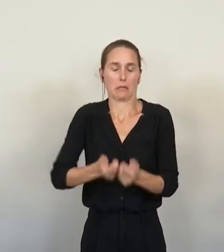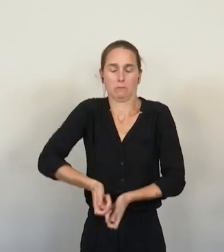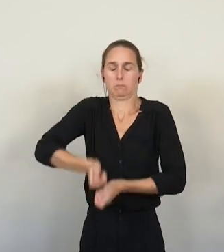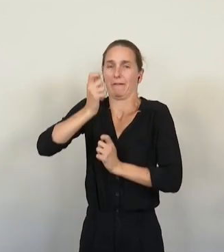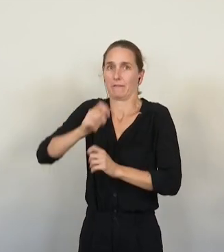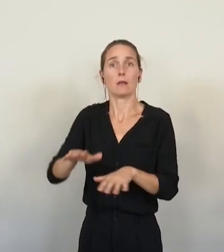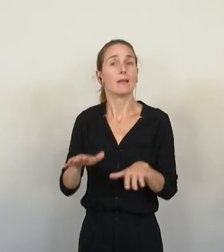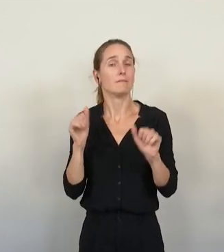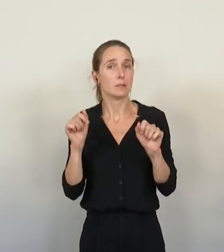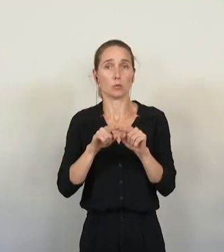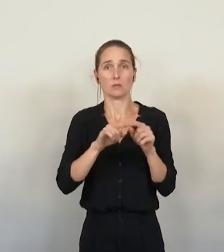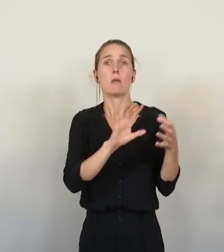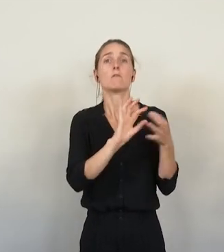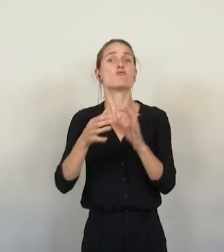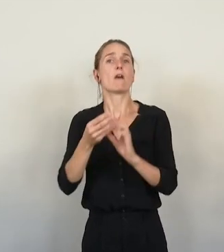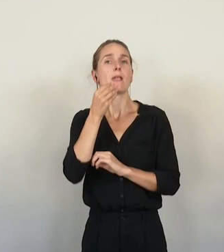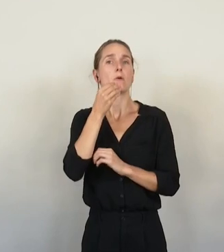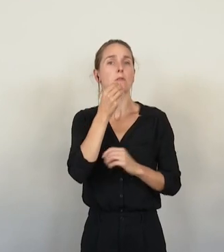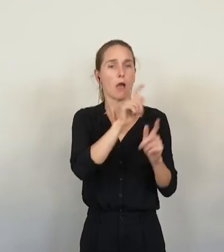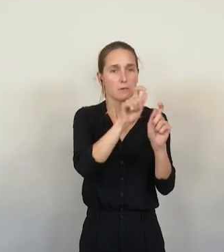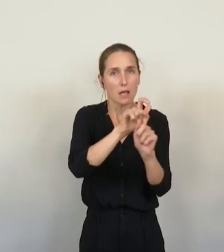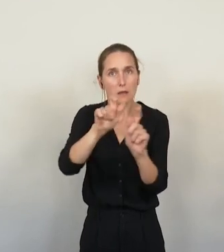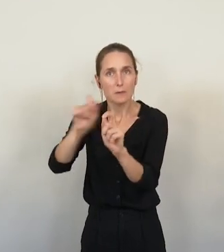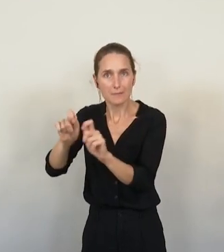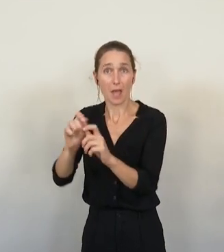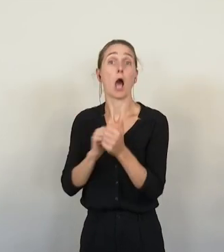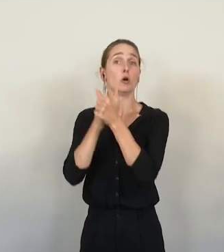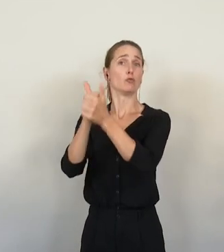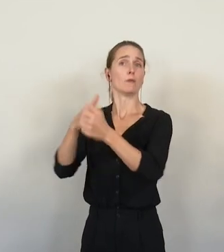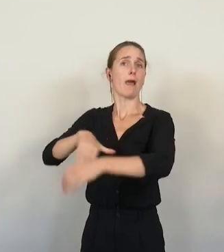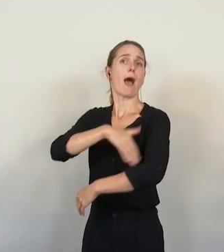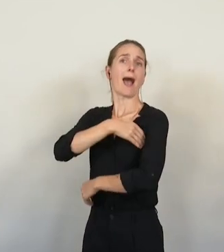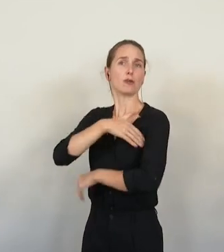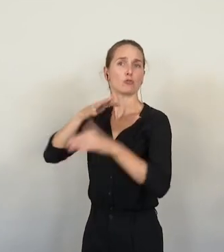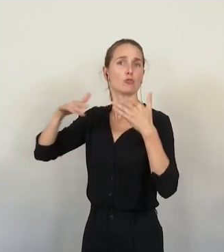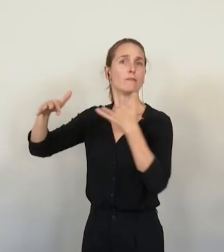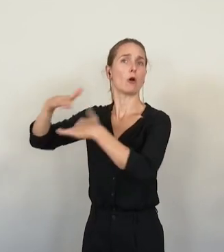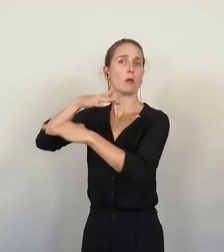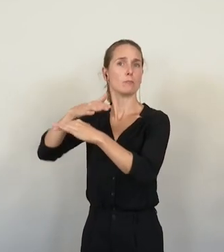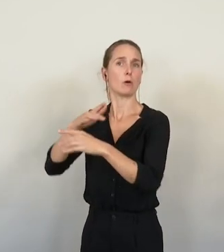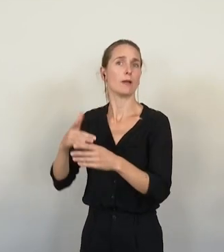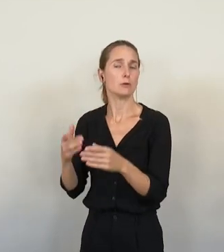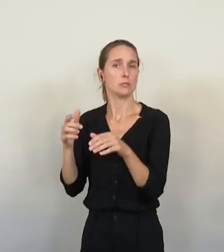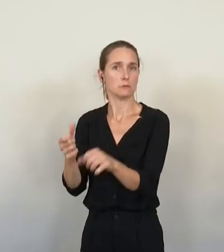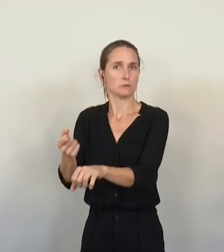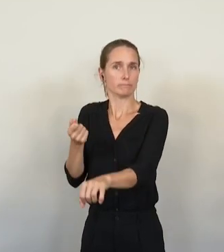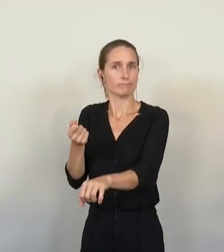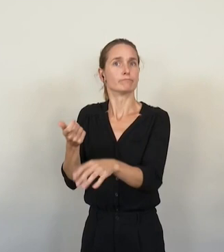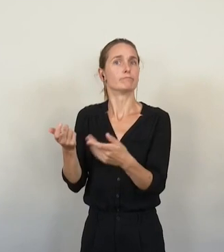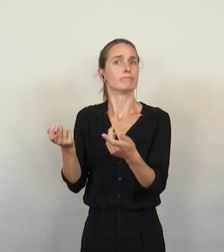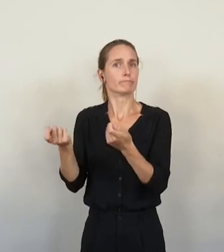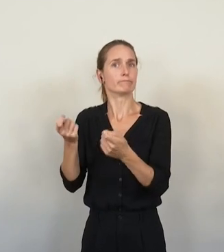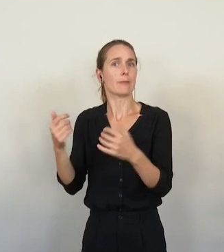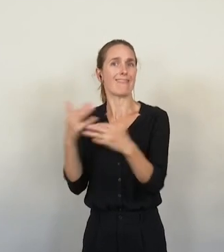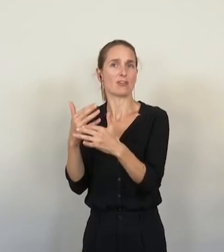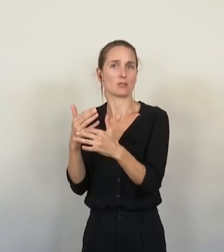chaîne alimentaire je reprends ici une définition de l'Agence de l'environnement et de la maîtrise de de l'énergie l'Adème une alimentation